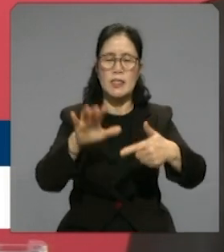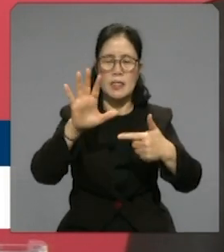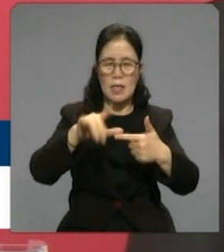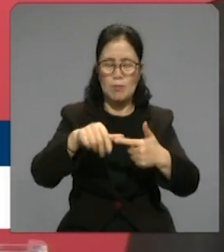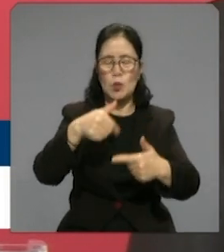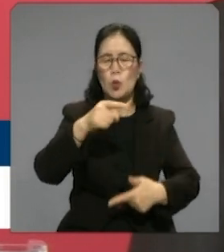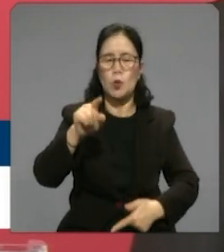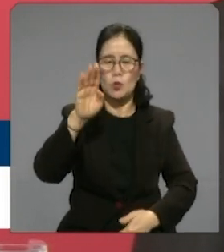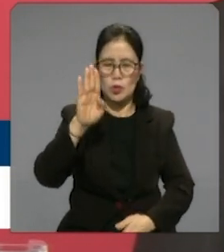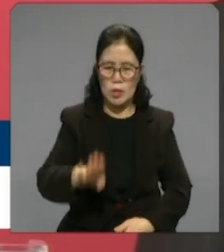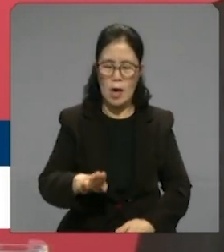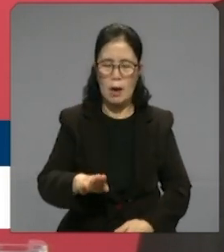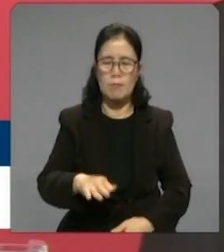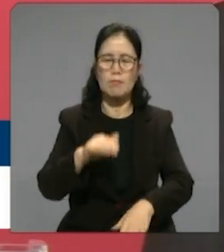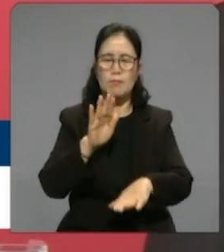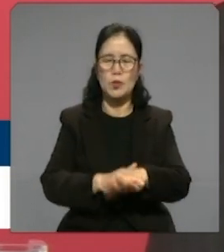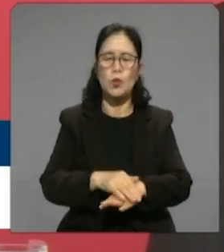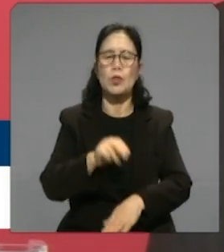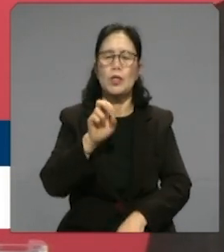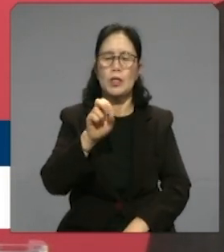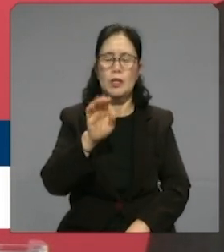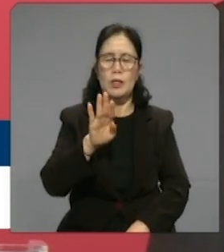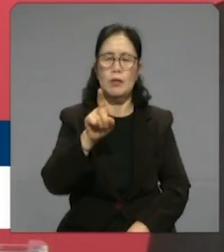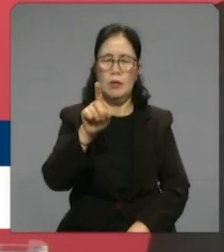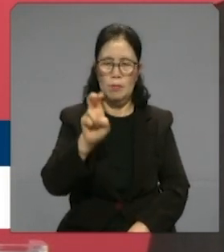인천 남동구갑